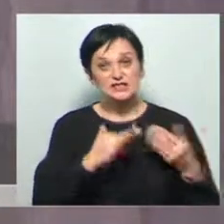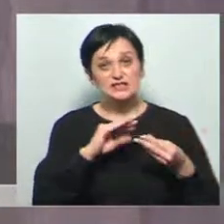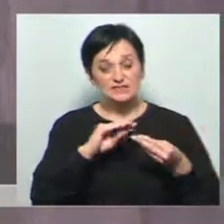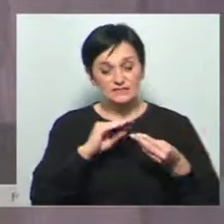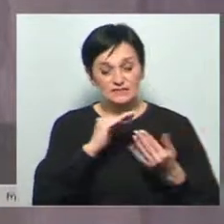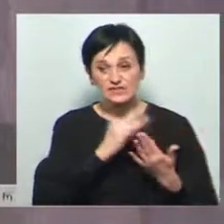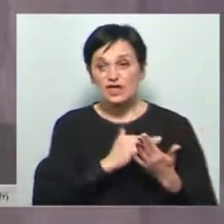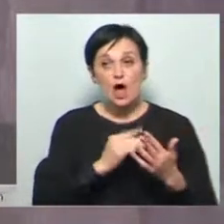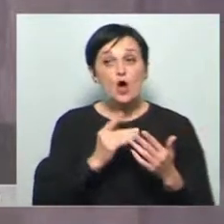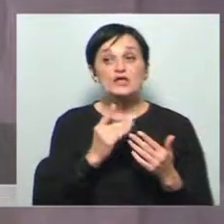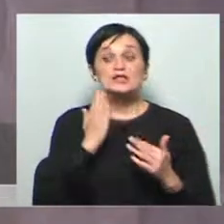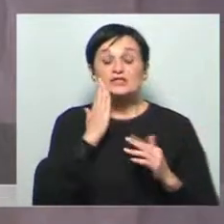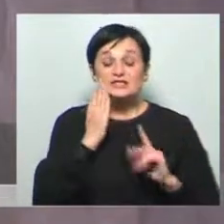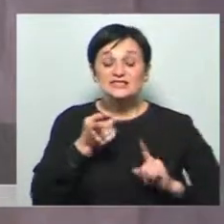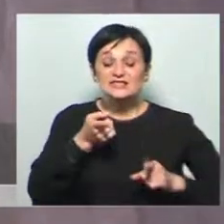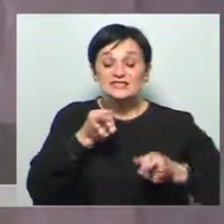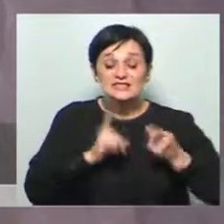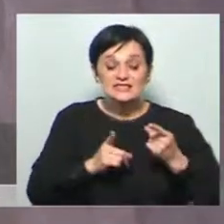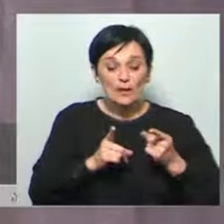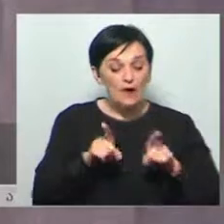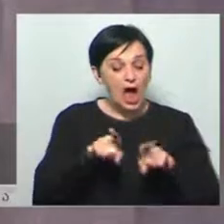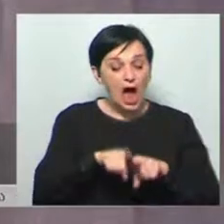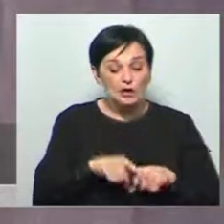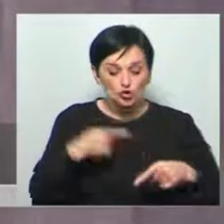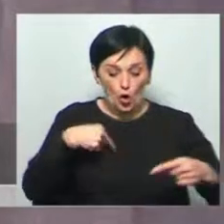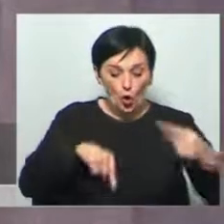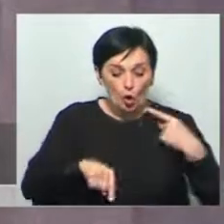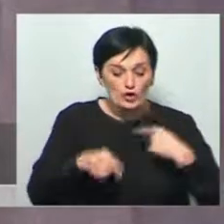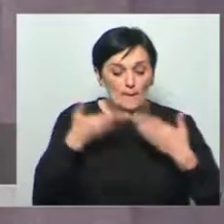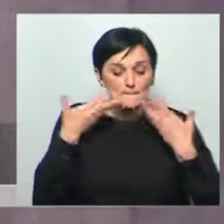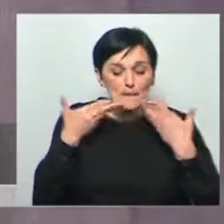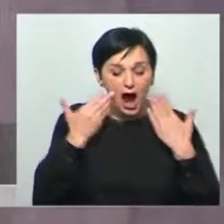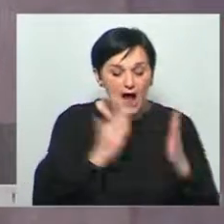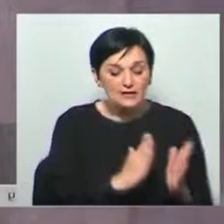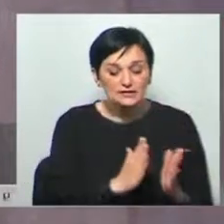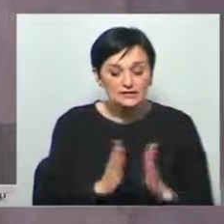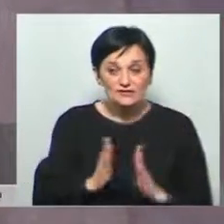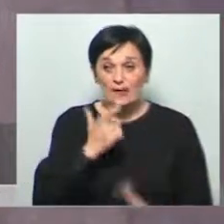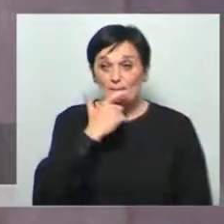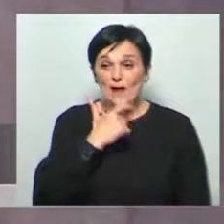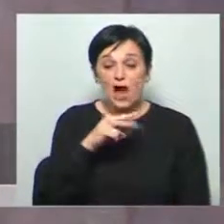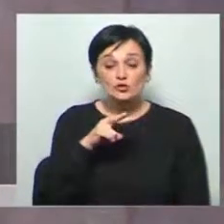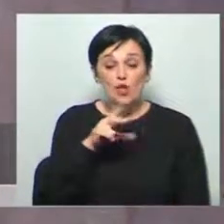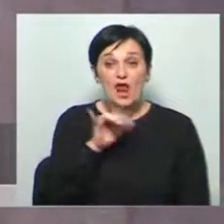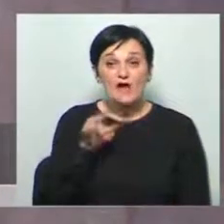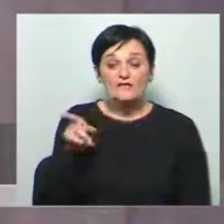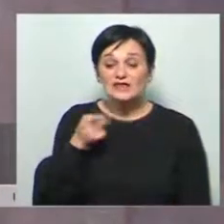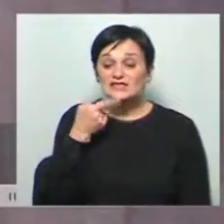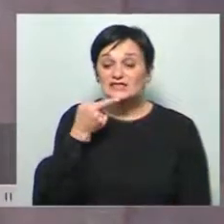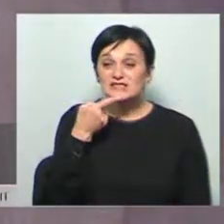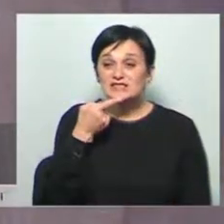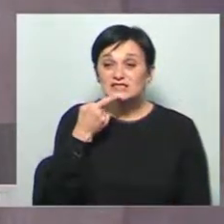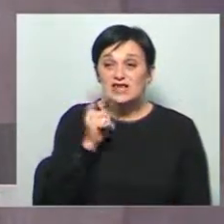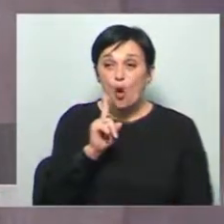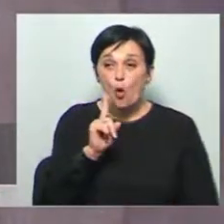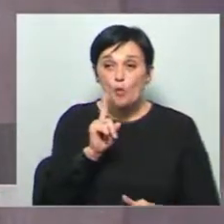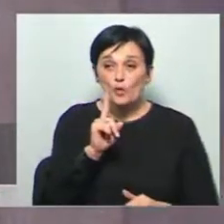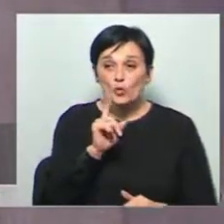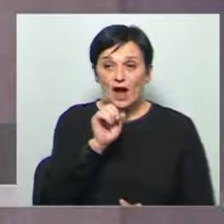სინამდვილეში ასე არ არის ორგანიზმში, ასე მარტივად ეს ყველაფერი დალაგებული, მაგრამ ბატონი ლევანი საუბრობდა